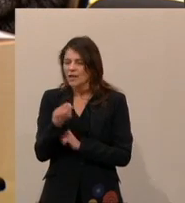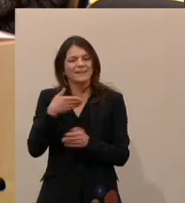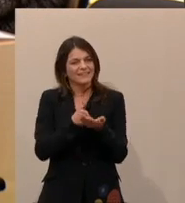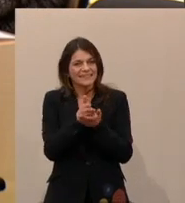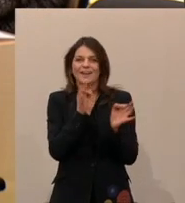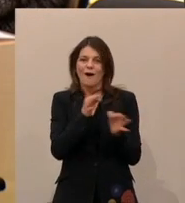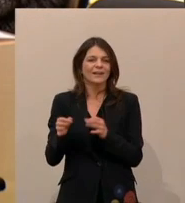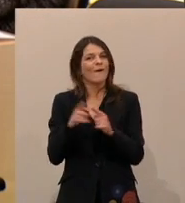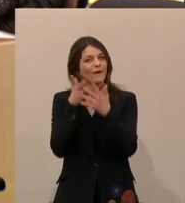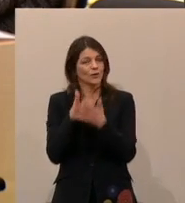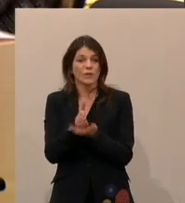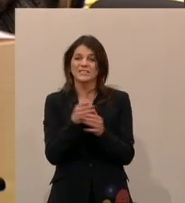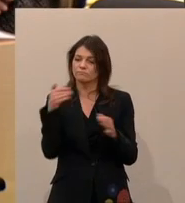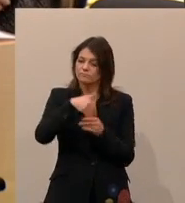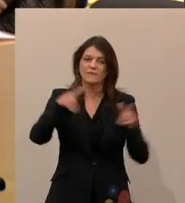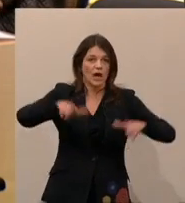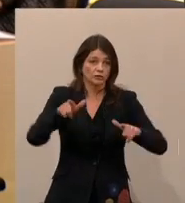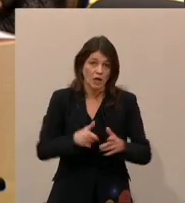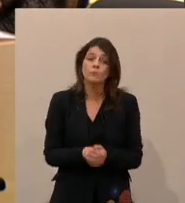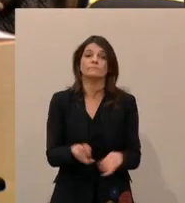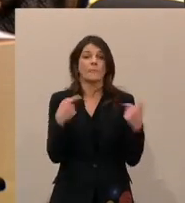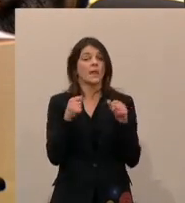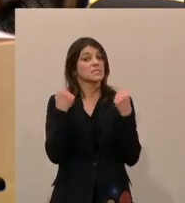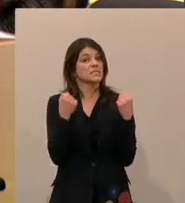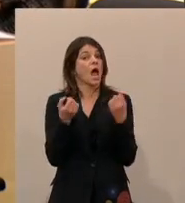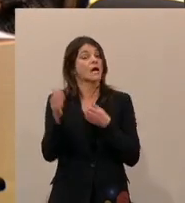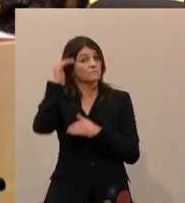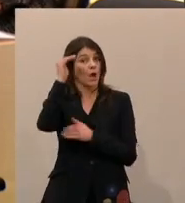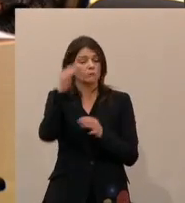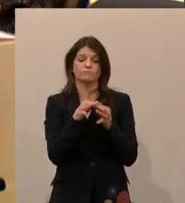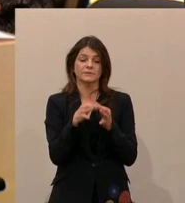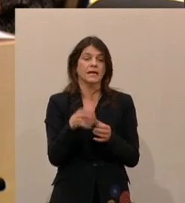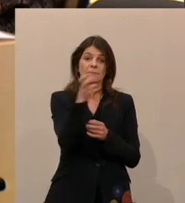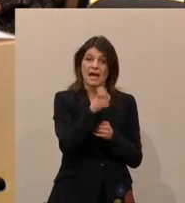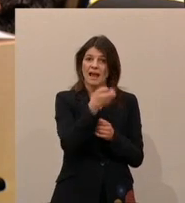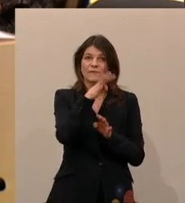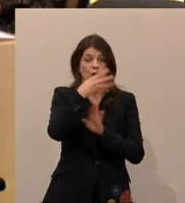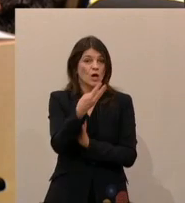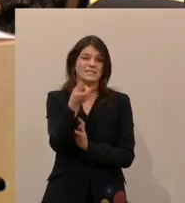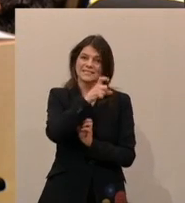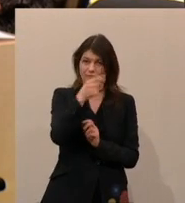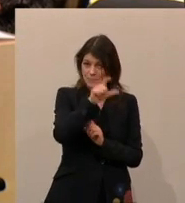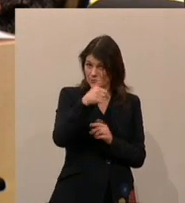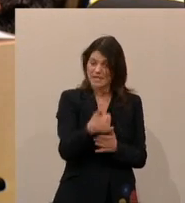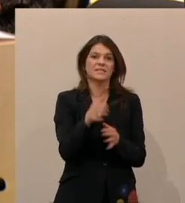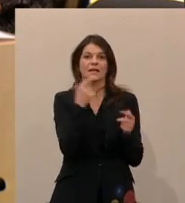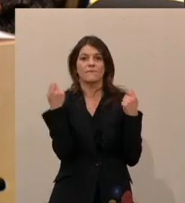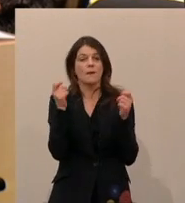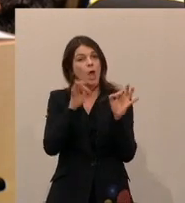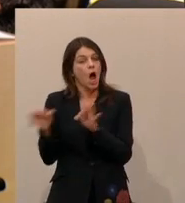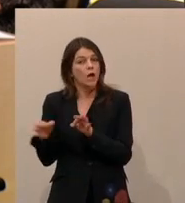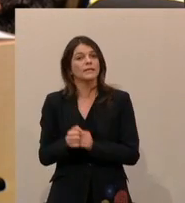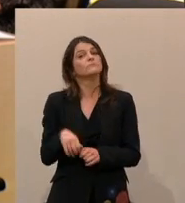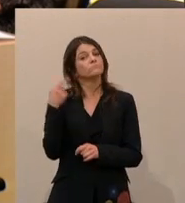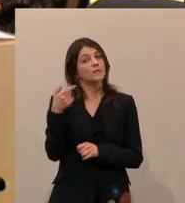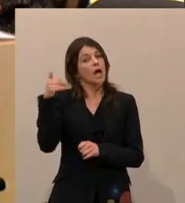und Kontrolldienste bei Veranstaltungen. Die Sicherheitsbehörden haben gemäß § 94 Ziffer 62 Gewerbeordnung an